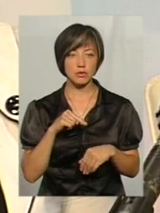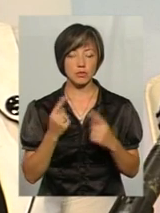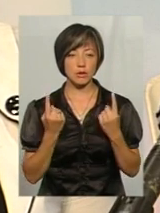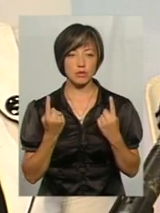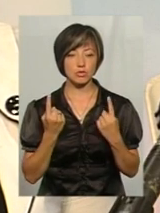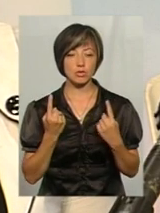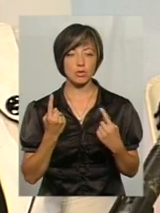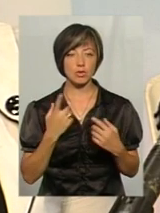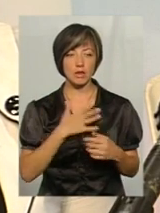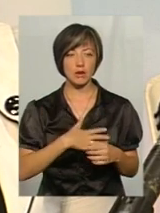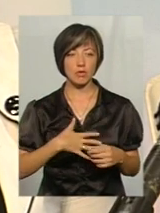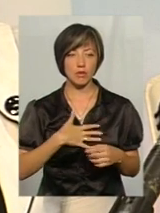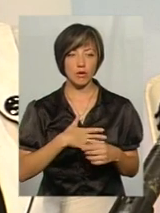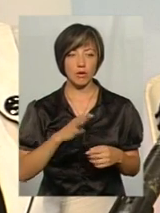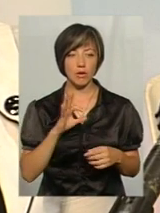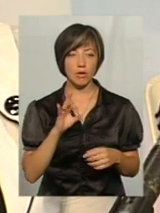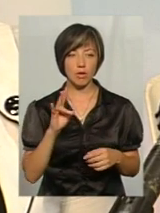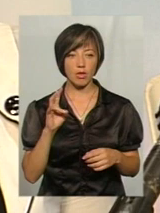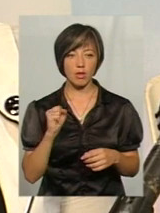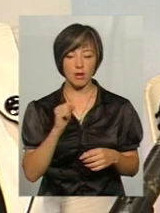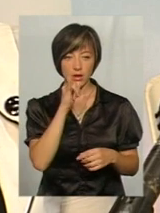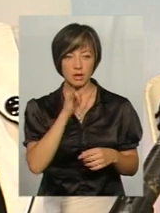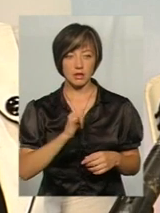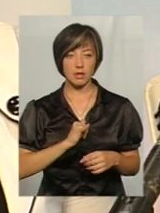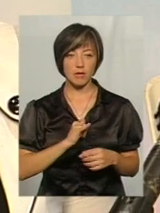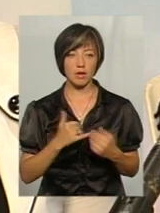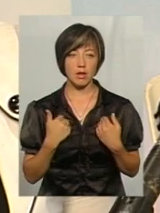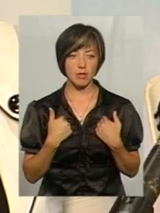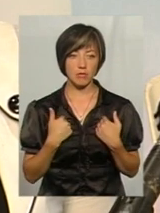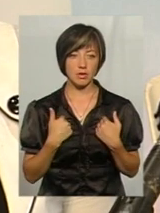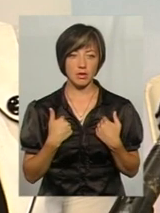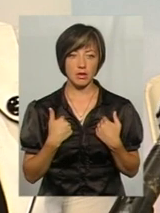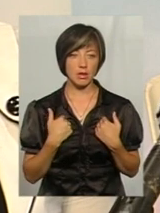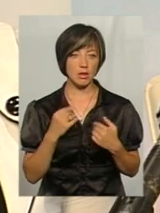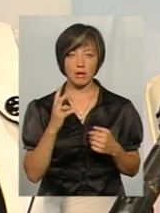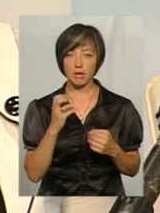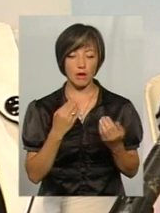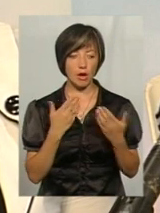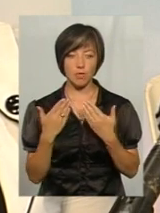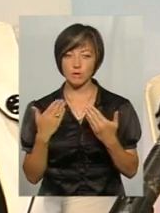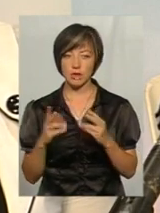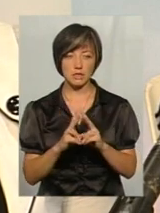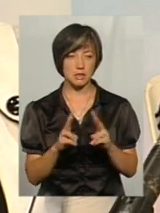большую тревогу. Она не давала мне не общаться ни с кем.